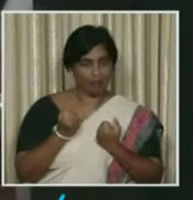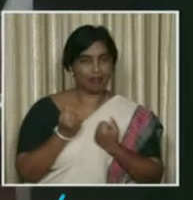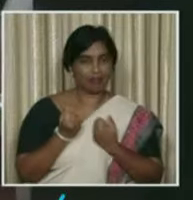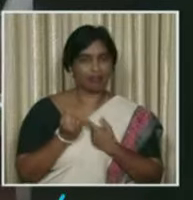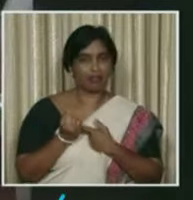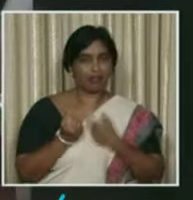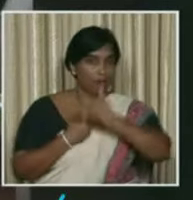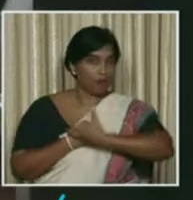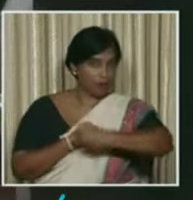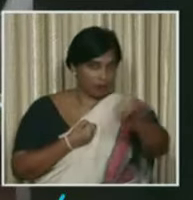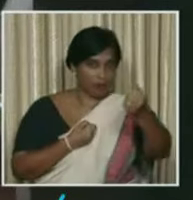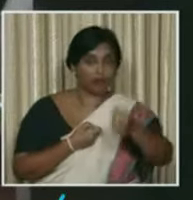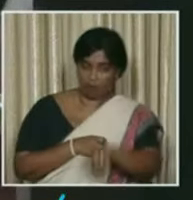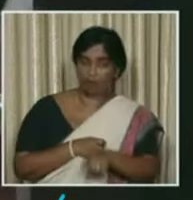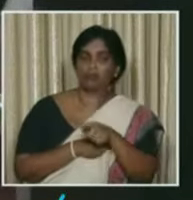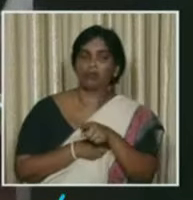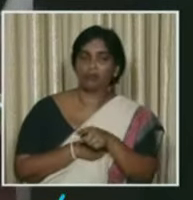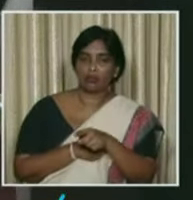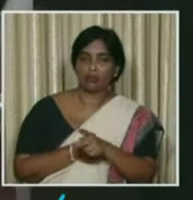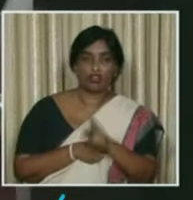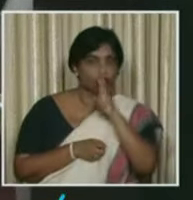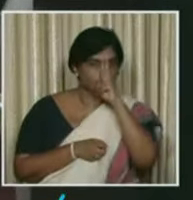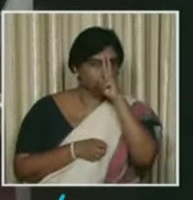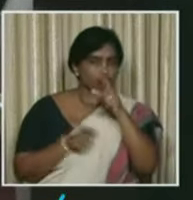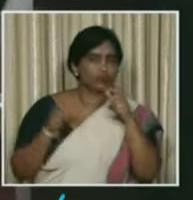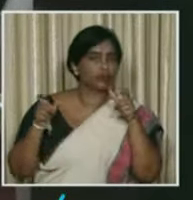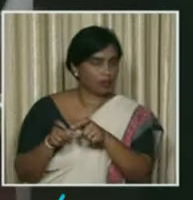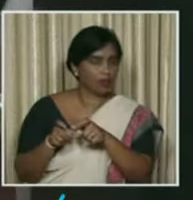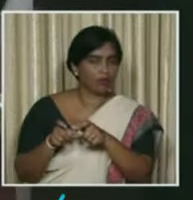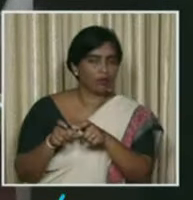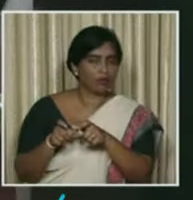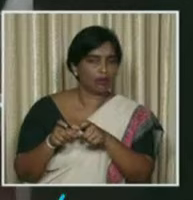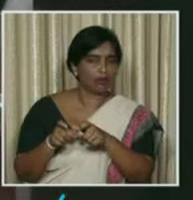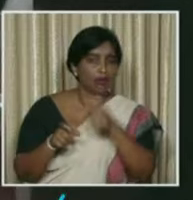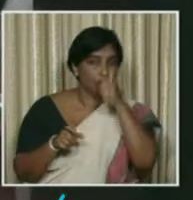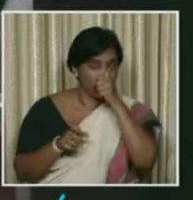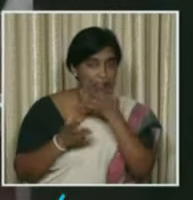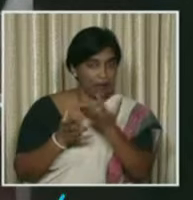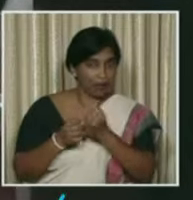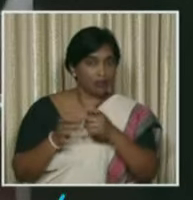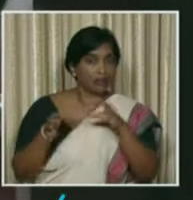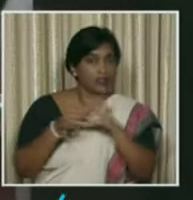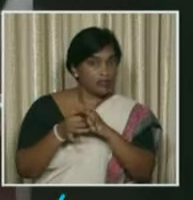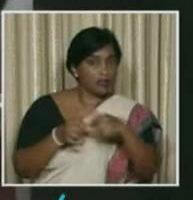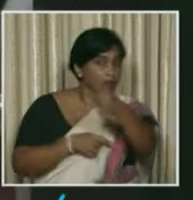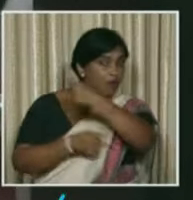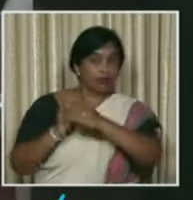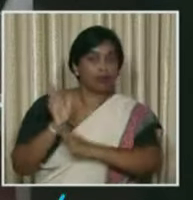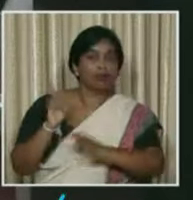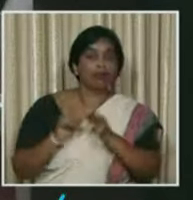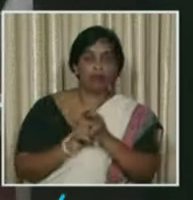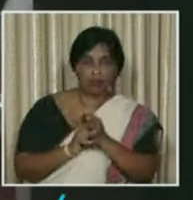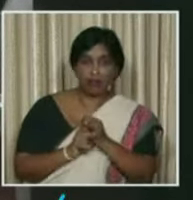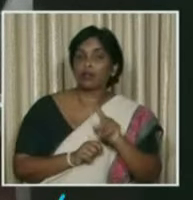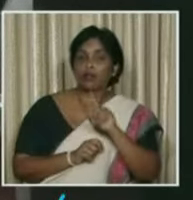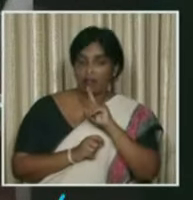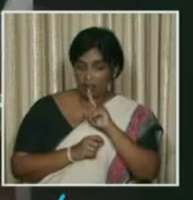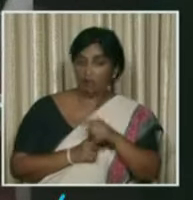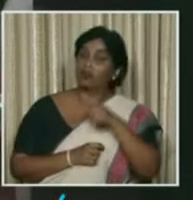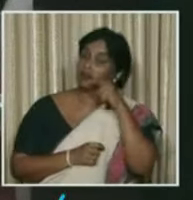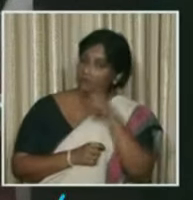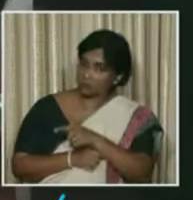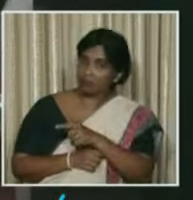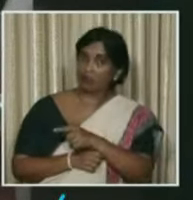ගොනුව රාකාපු උද්ගලයාට සති දෙකක තහනමක් ලබා දෙන්නේ හොරා කෑමට සම්බන්ධ වුණු අනිත් මන්ත්‍රීවරුන්ගේ නම් සඳහන් කරා ඒ